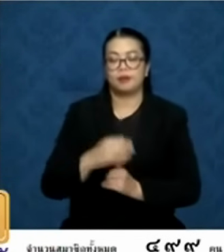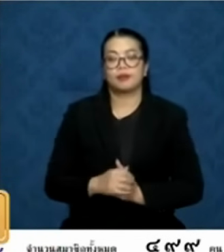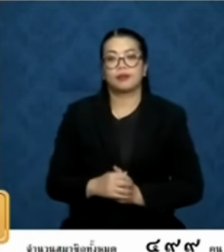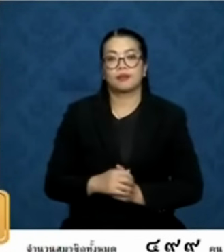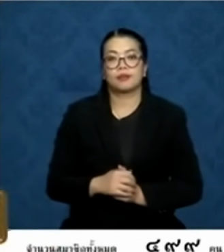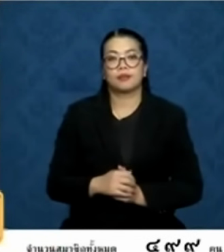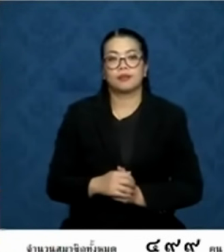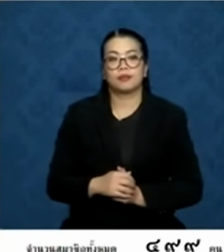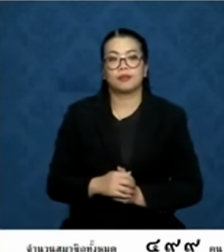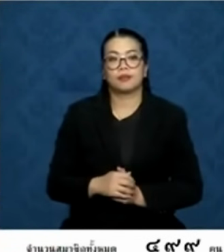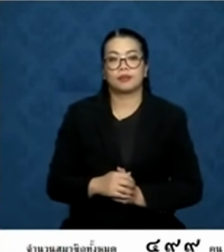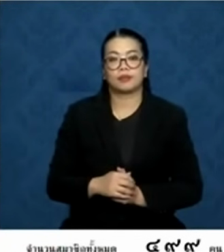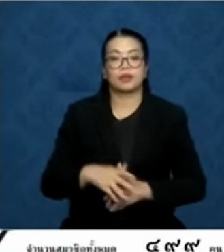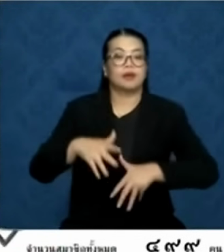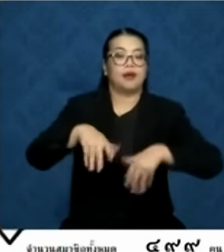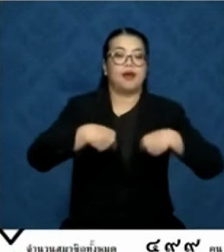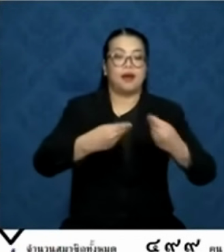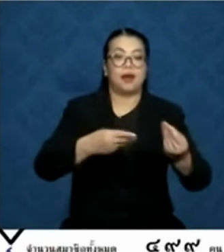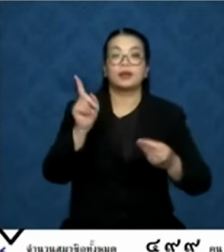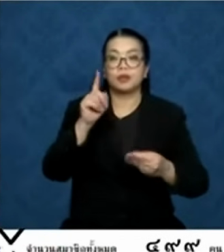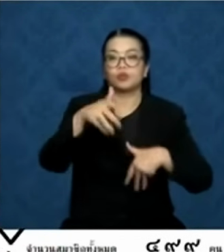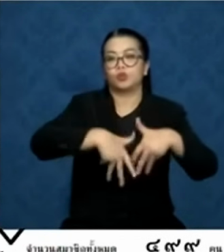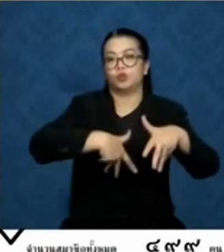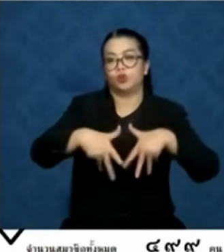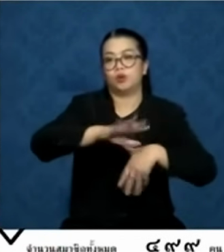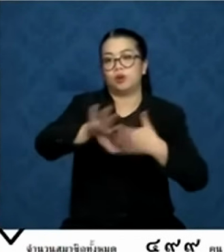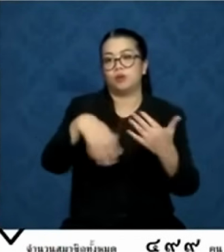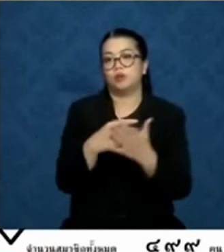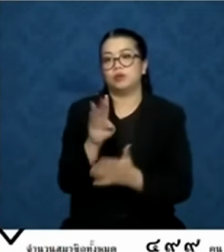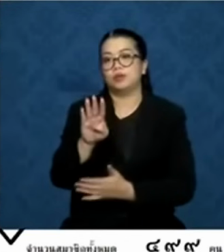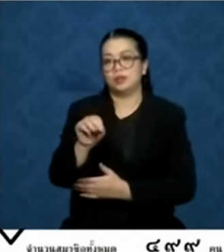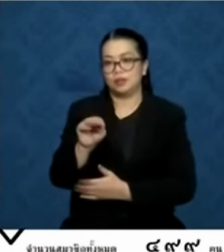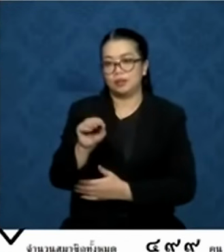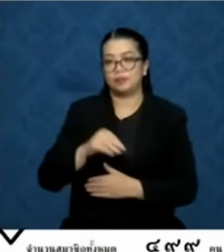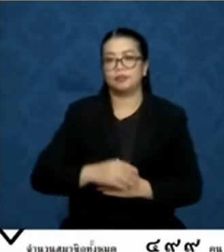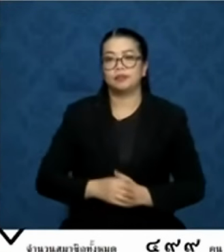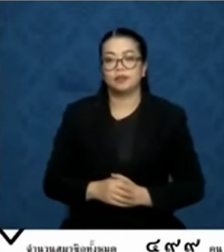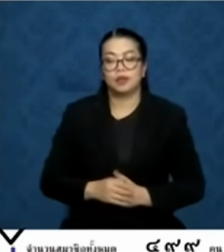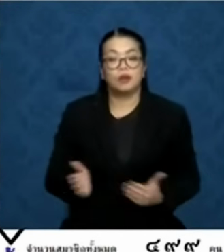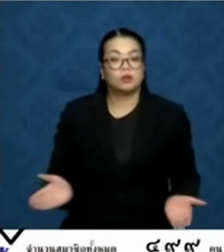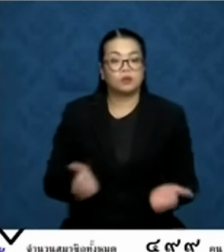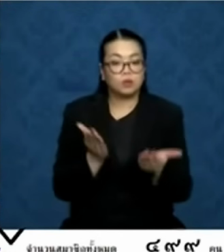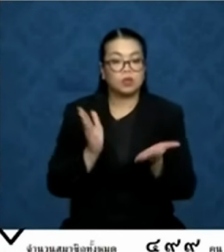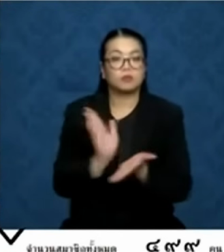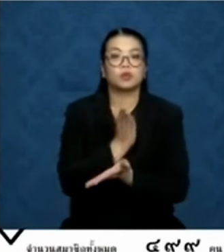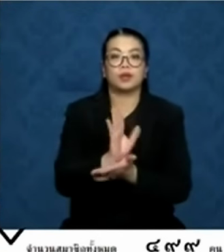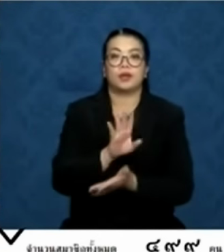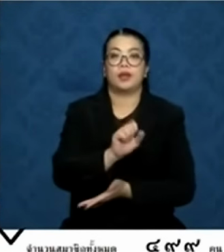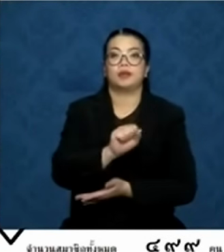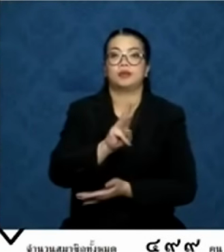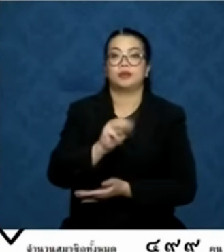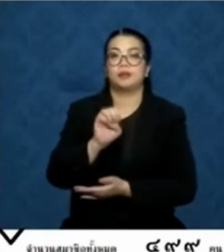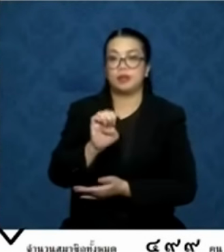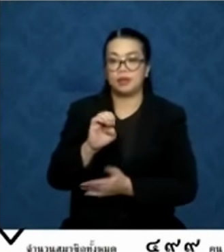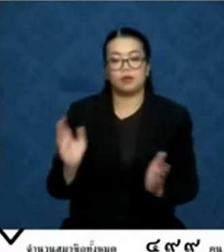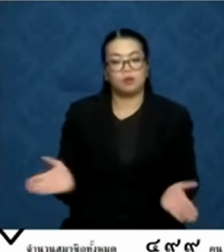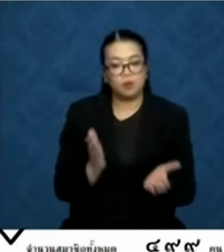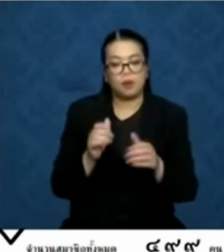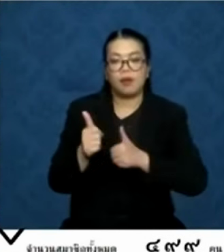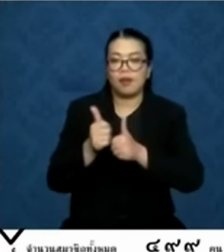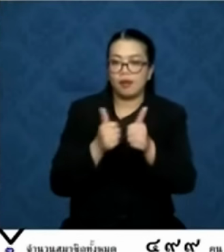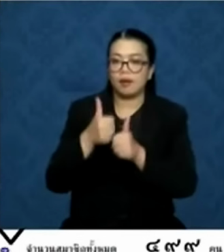ให้ใน40ชุมชนข้อ6การส่งเสริมวิสาหกิจขนาดกลางและขนาดย่อมที่เข้มแข็งและแข่งขัน